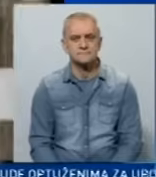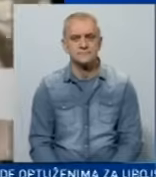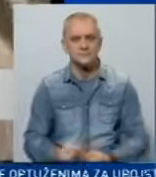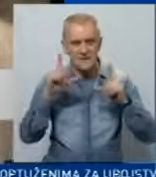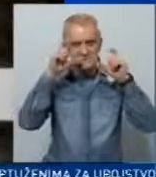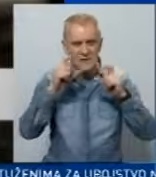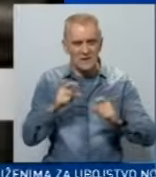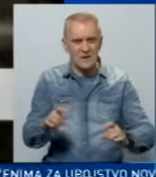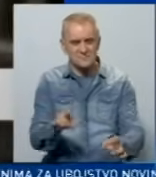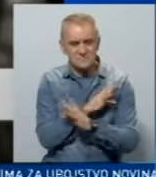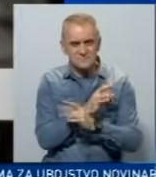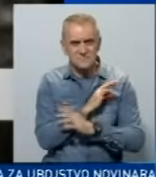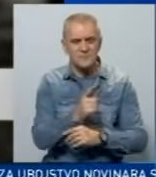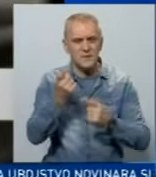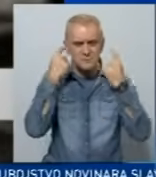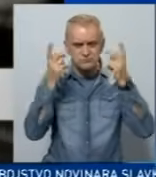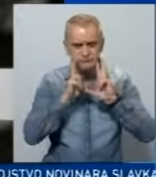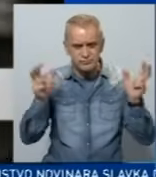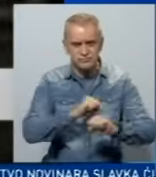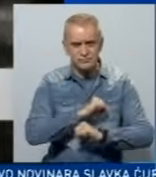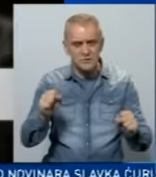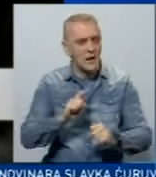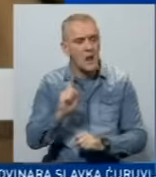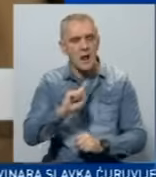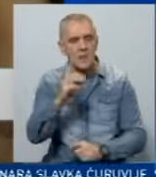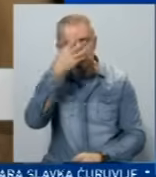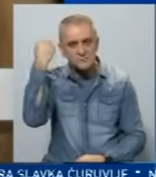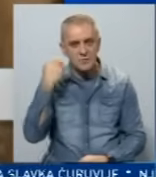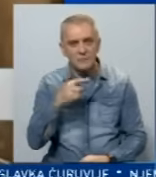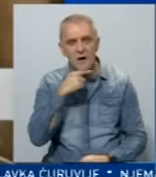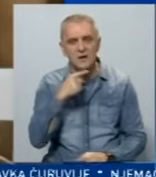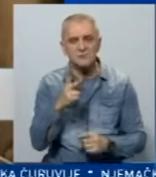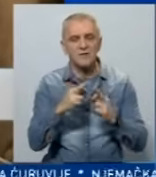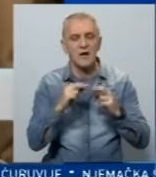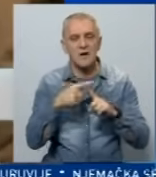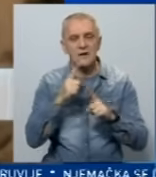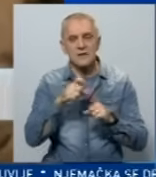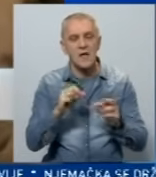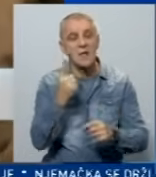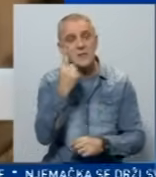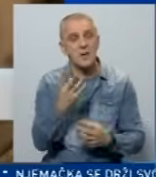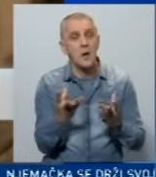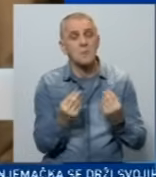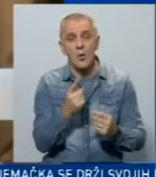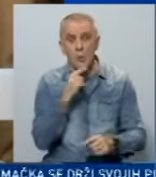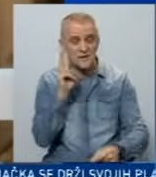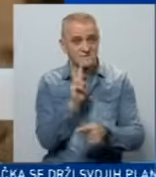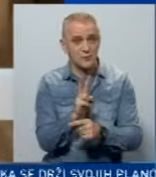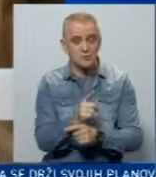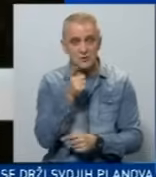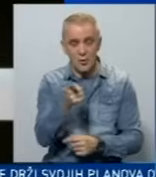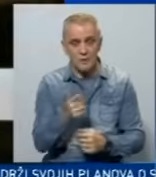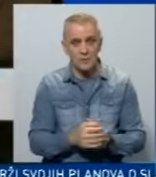Slike stradanja i zvukovi detonacije nikada neće izblijedjeti, priča nam Vahida, jedna od mnogih koja je svjedočila ovim